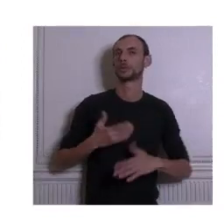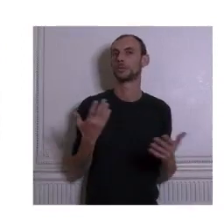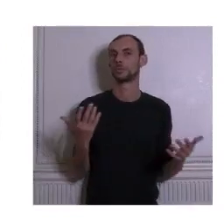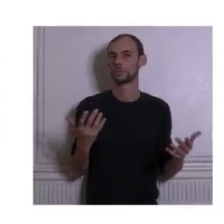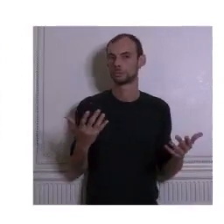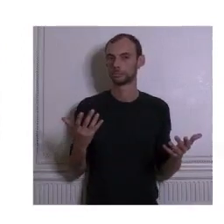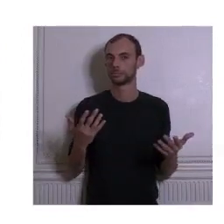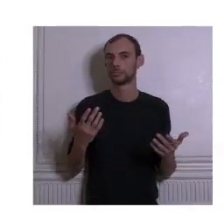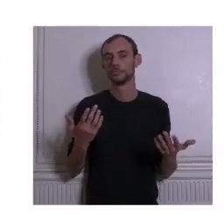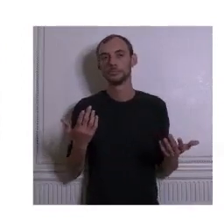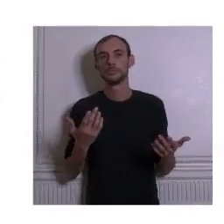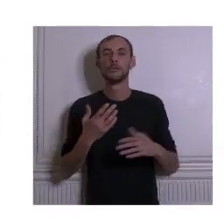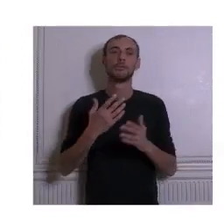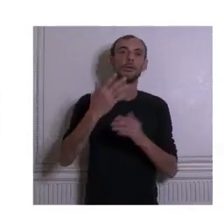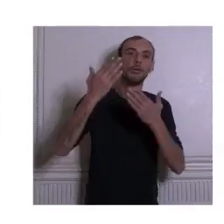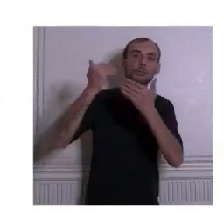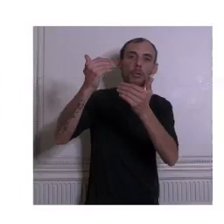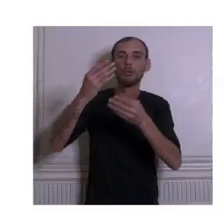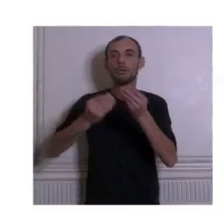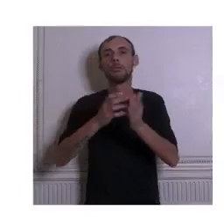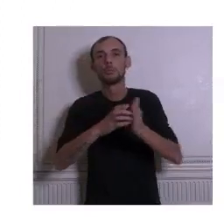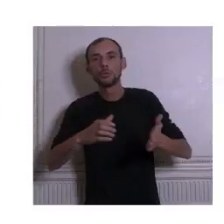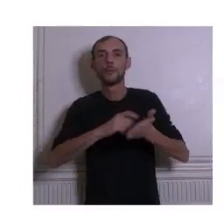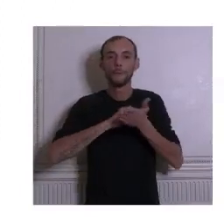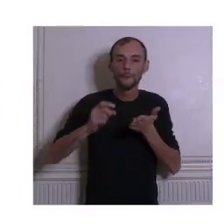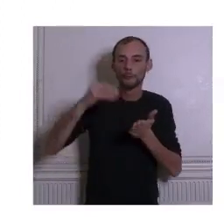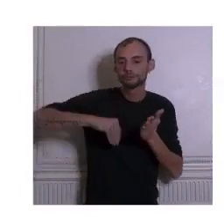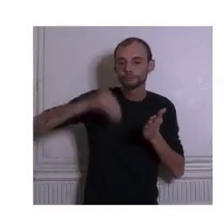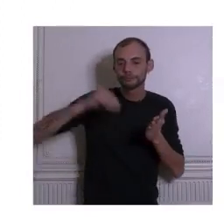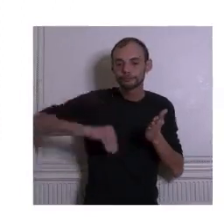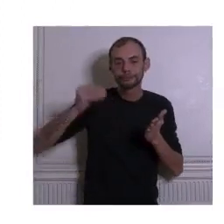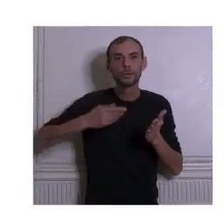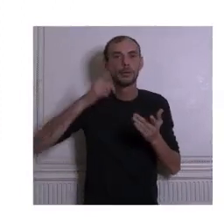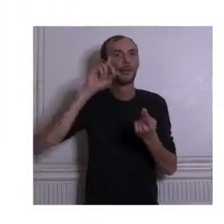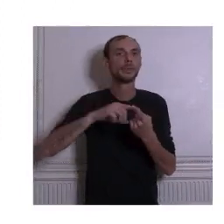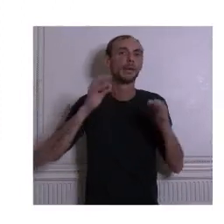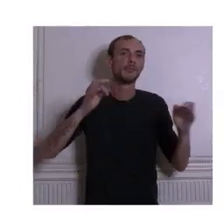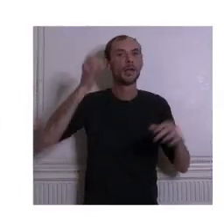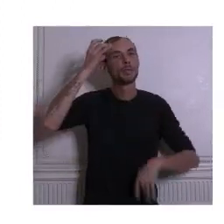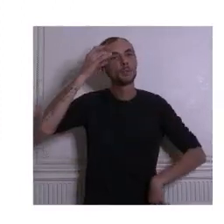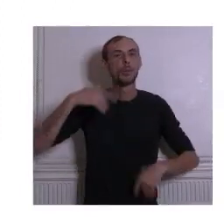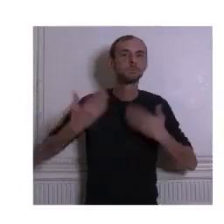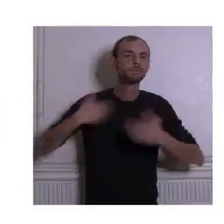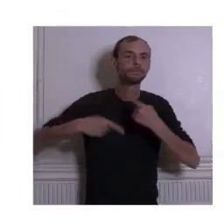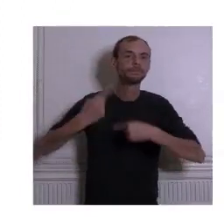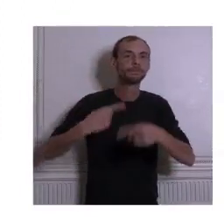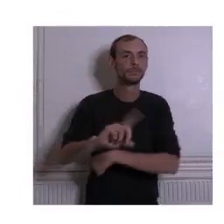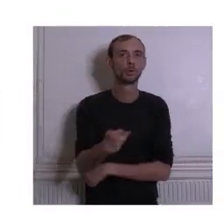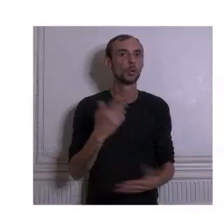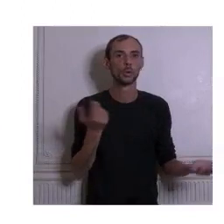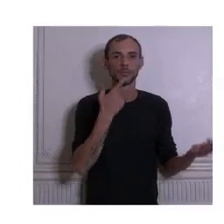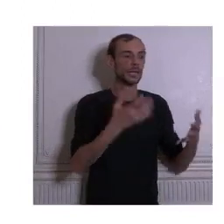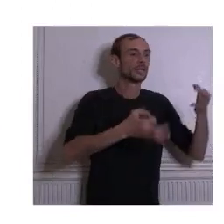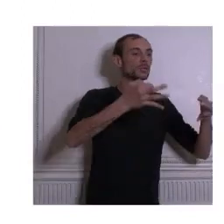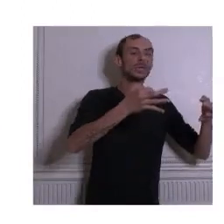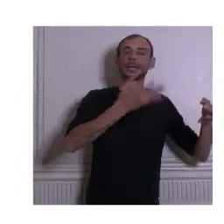celle-là. Est-ce qu'il y a un danger ? Oui. Très concrètement, oui. Aujourd'hui, la réouverture de la halte